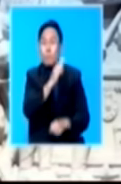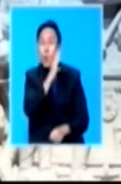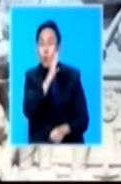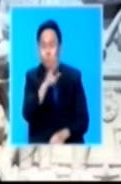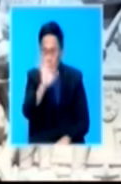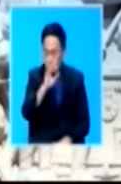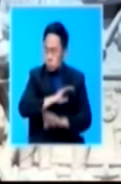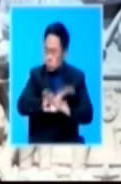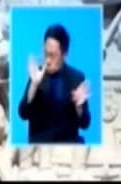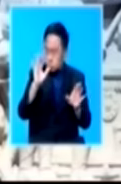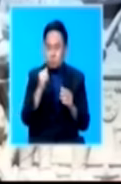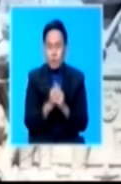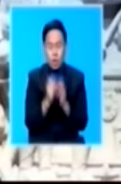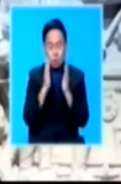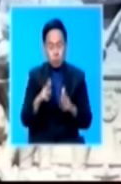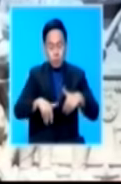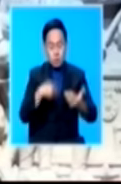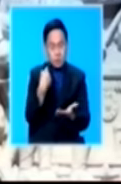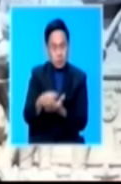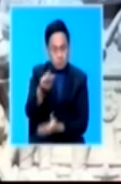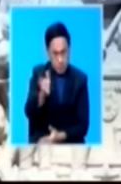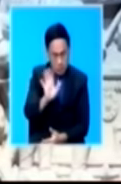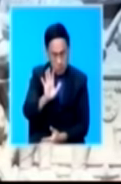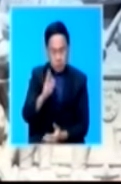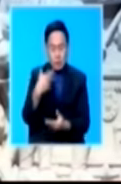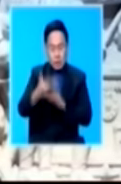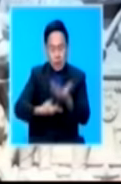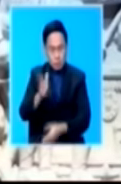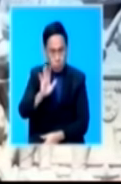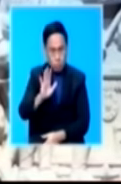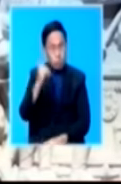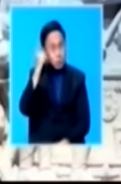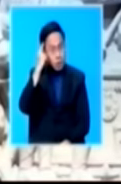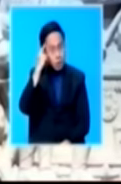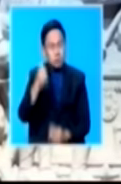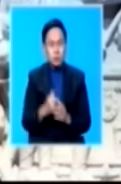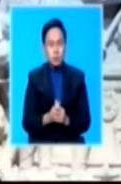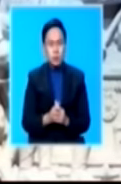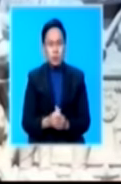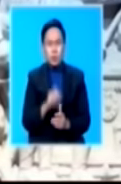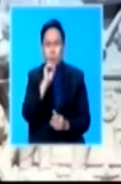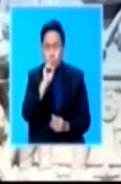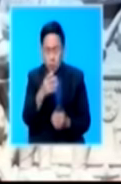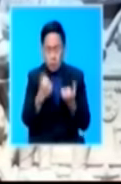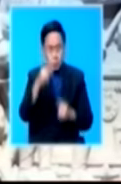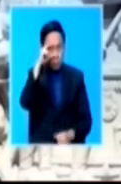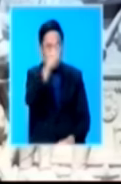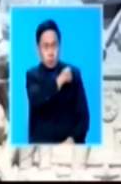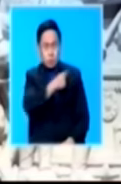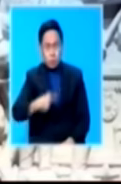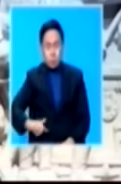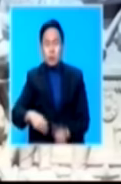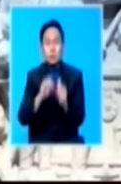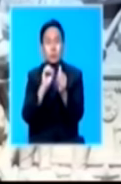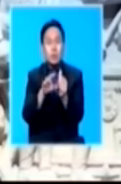ขายไม่ใช้ไม่อุดหนุนเนี่ยผมว่านั่นแหละเป็นวิธีทางถูกต้องเพราะว่าท่านผู้ว่าท่านทรงพระทาน